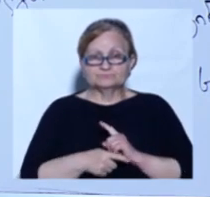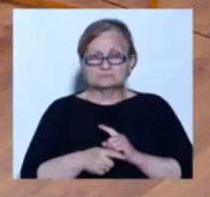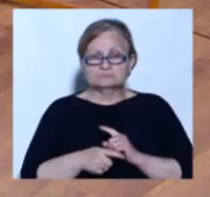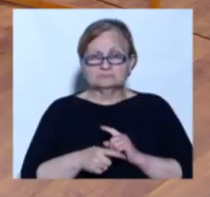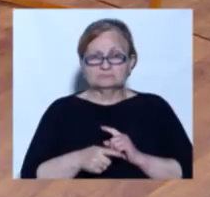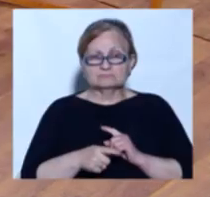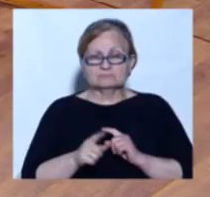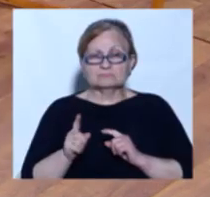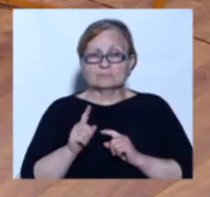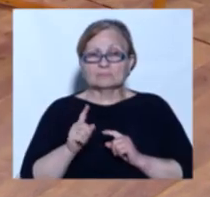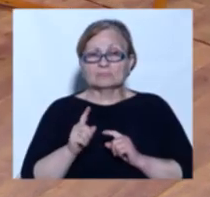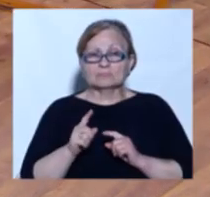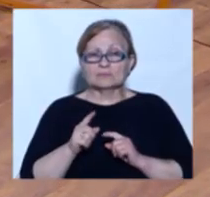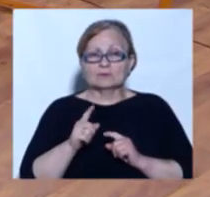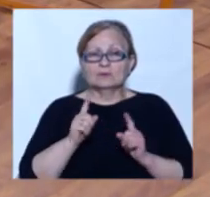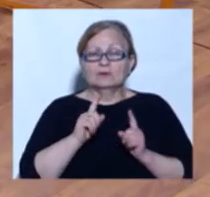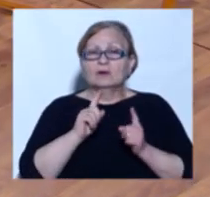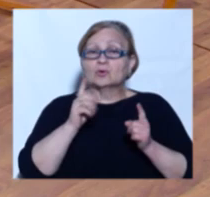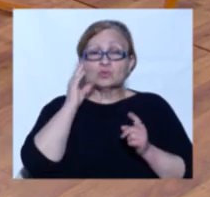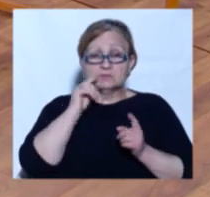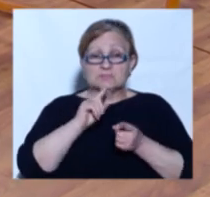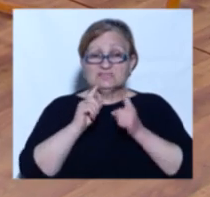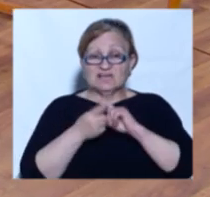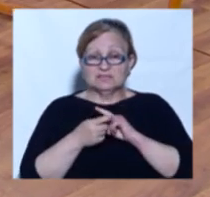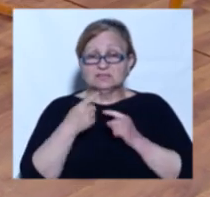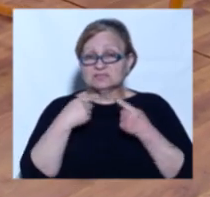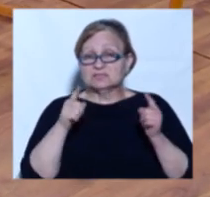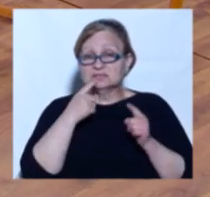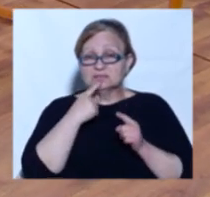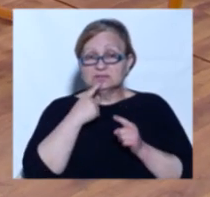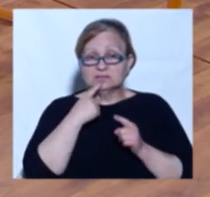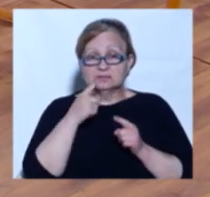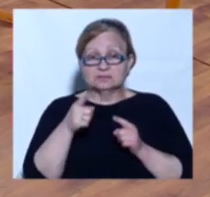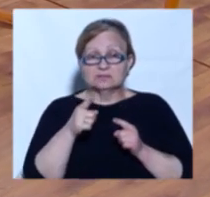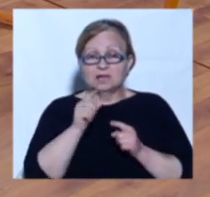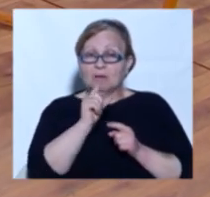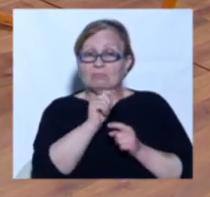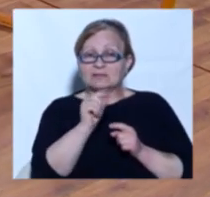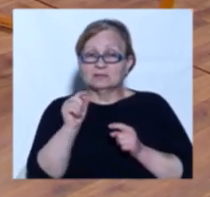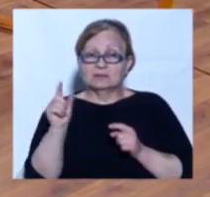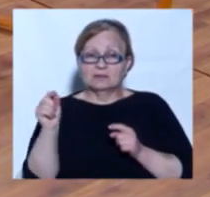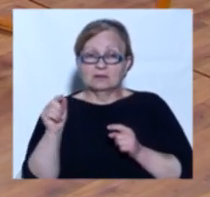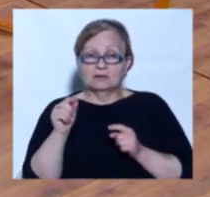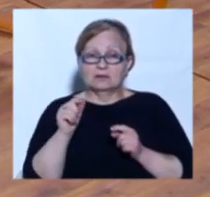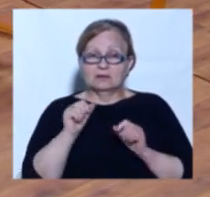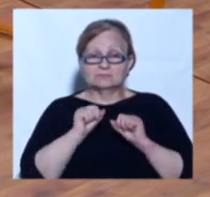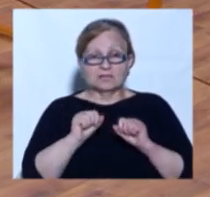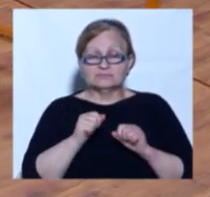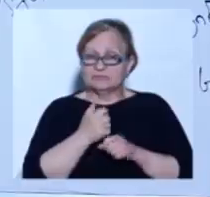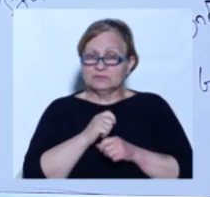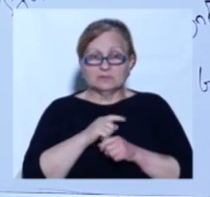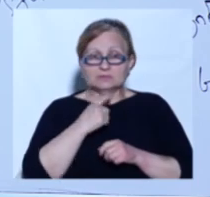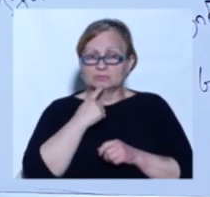ეს? მაგალითად, რომ ითარგმნოს ჰაიკუ სხვა ენაზე, ცხადია, რომ აი ამ მართლობრივი შემადგენლობის დაცვა